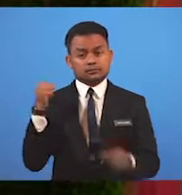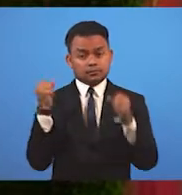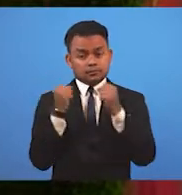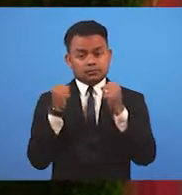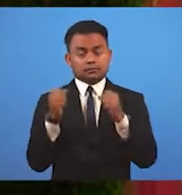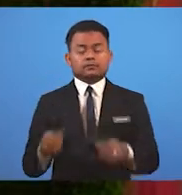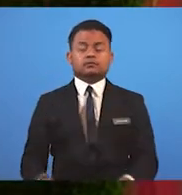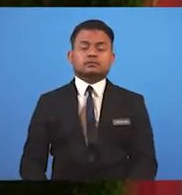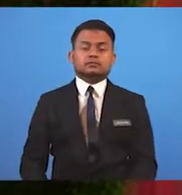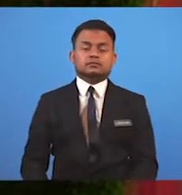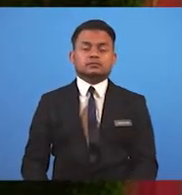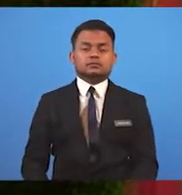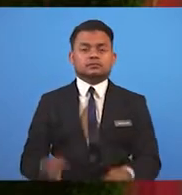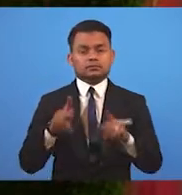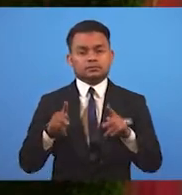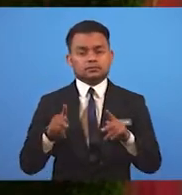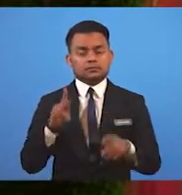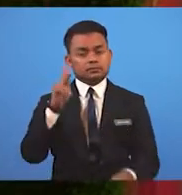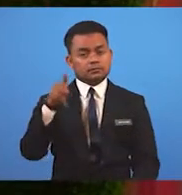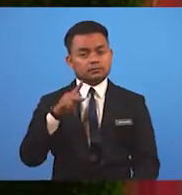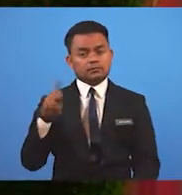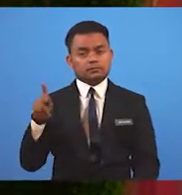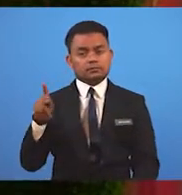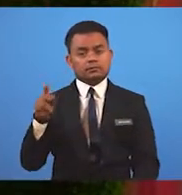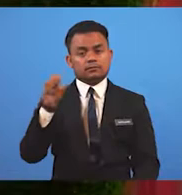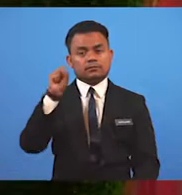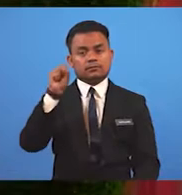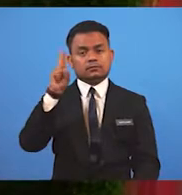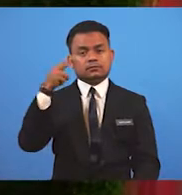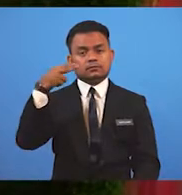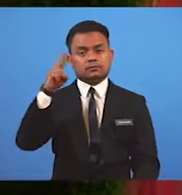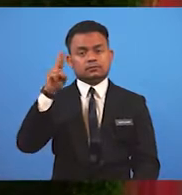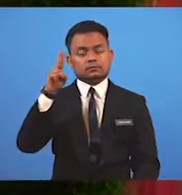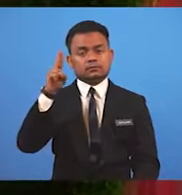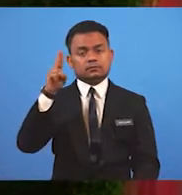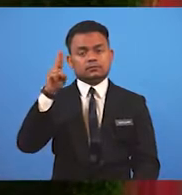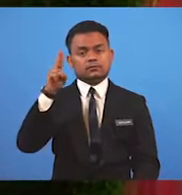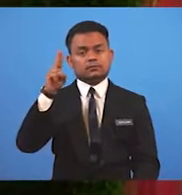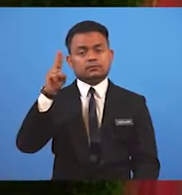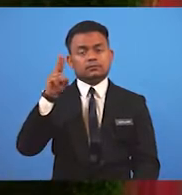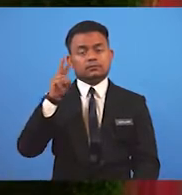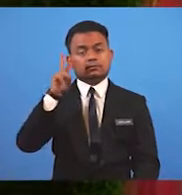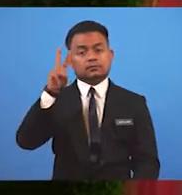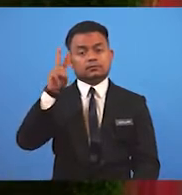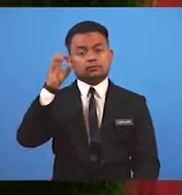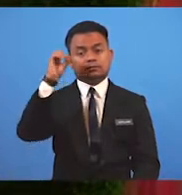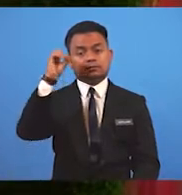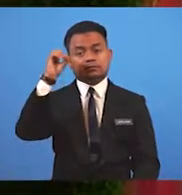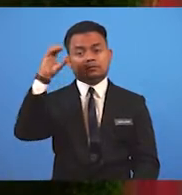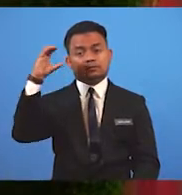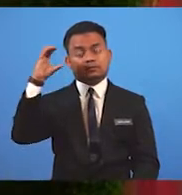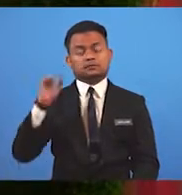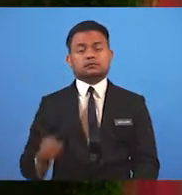Pelajar perlu memastikan bahawa suhu sampel hendaklah dikekalkan pada suhu 2 darjah Celsius ke bawah.